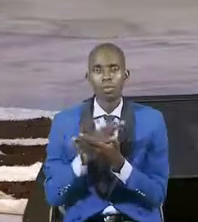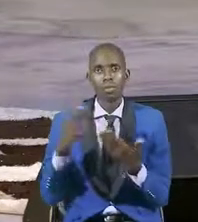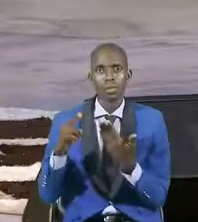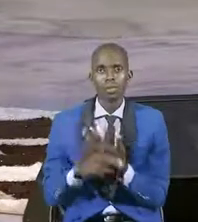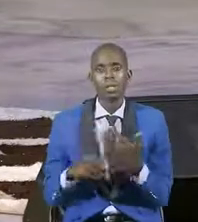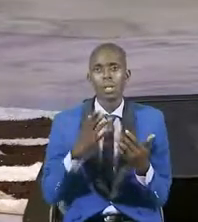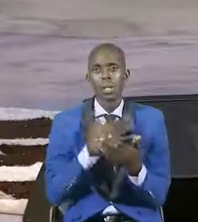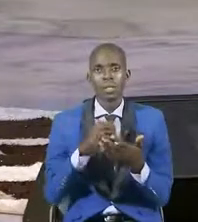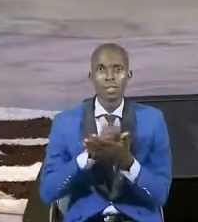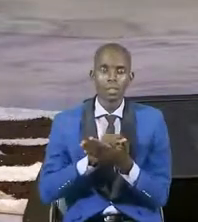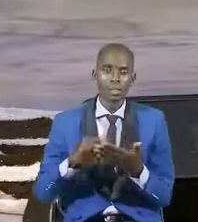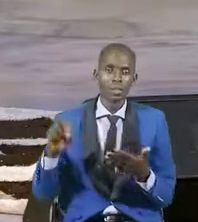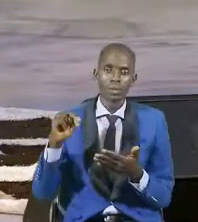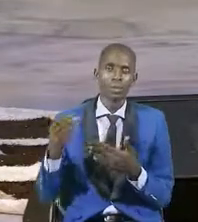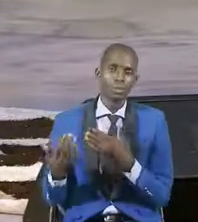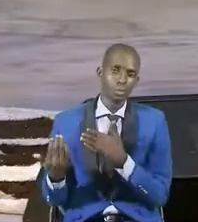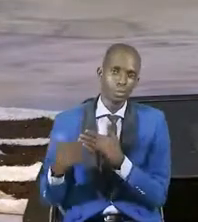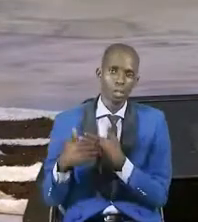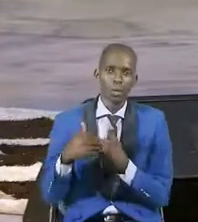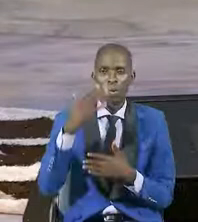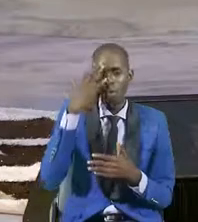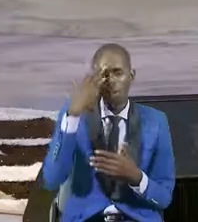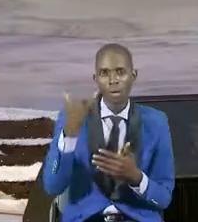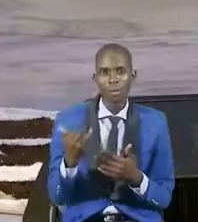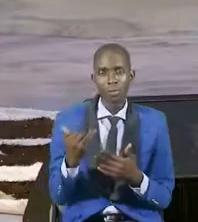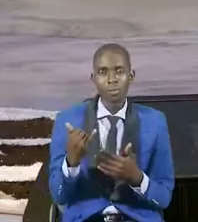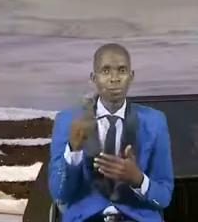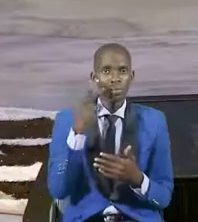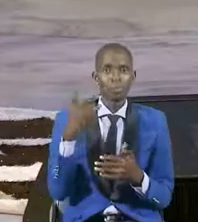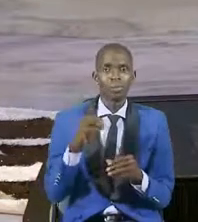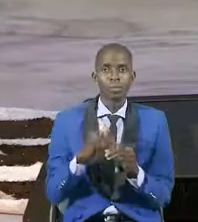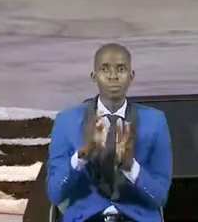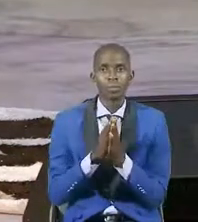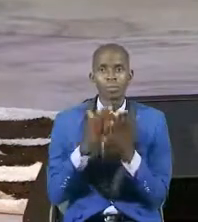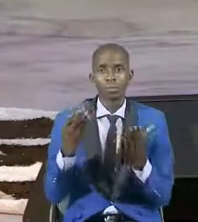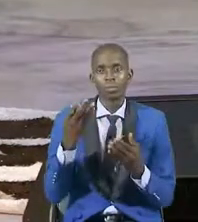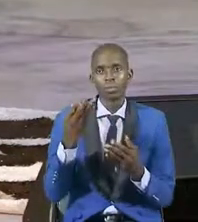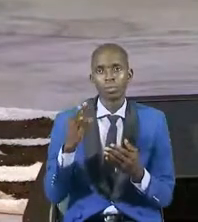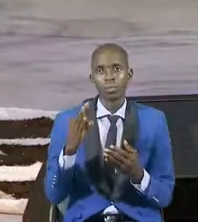la sainteté et la sanctification derrière nous. Pourquoi? Vous savez,